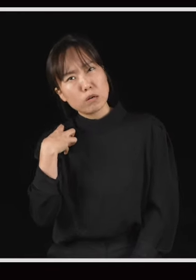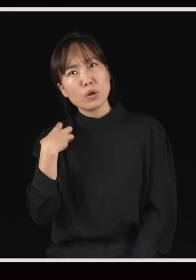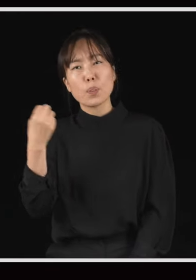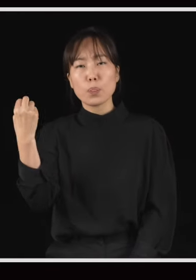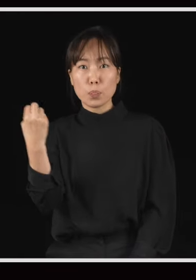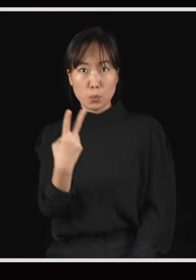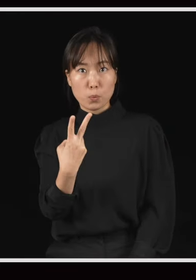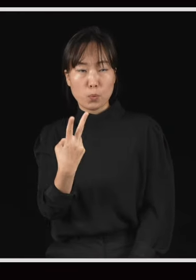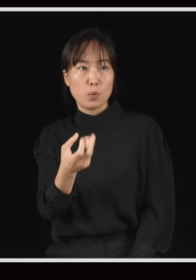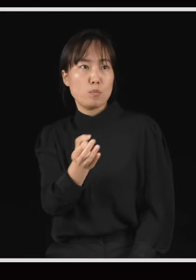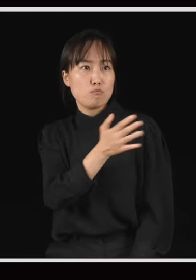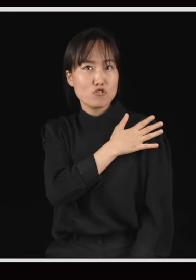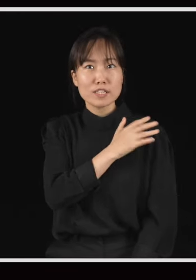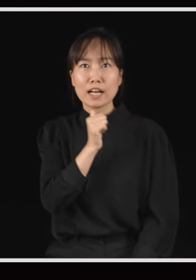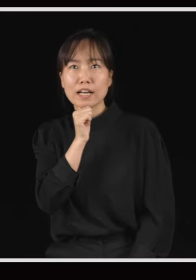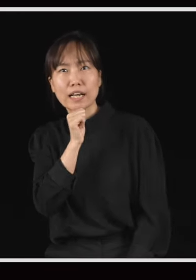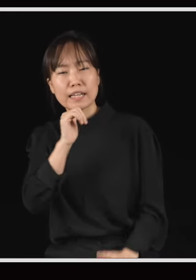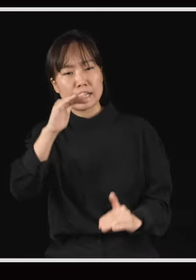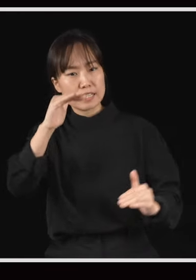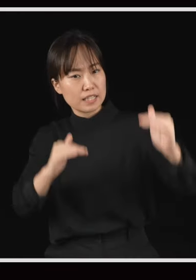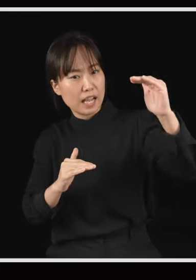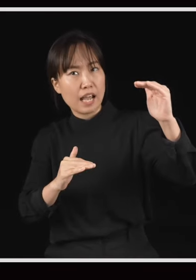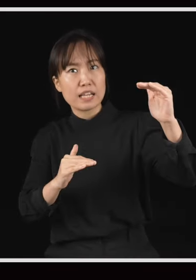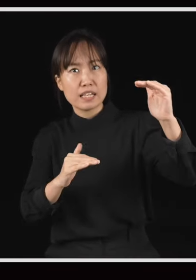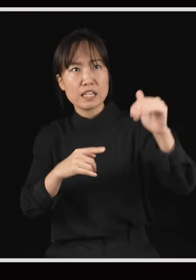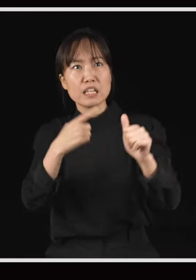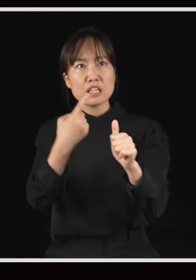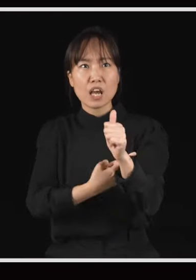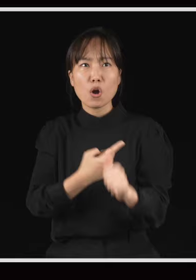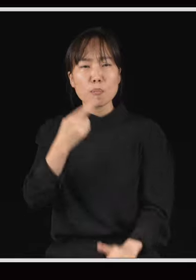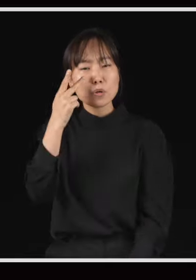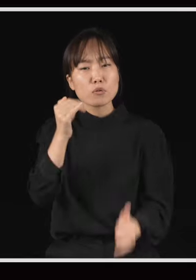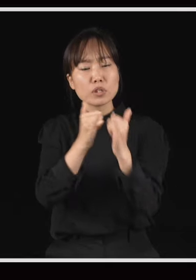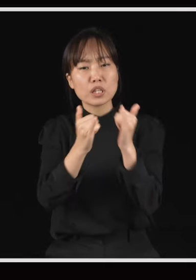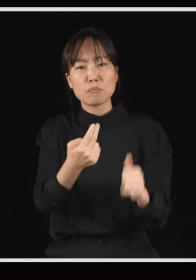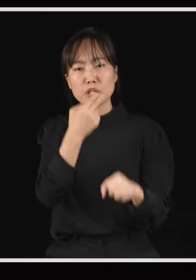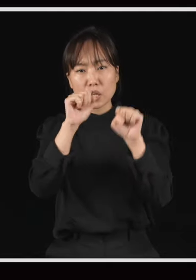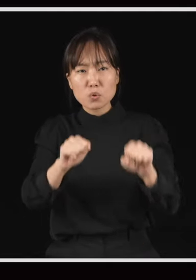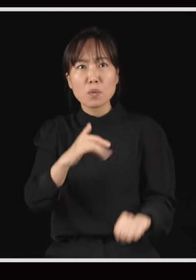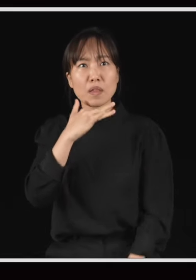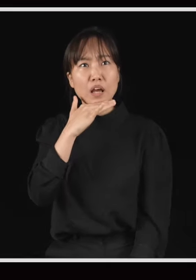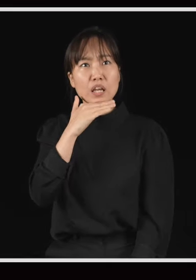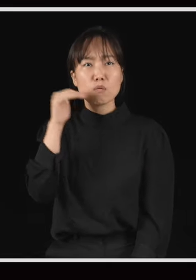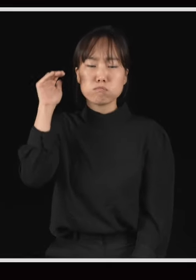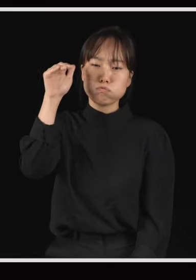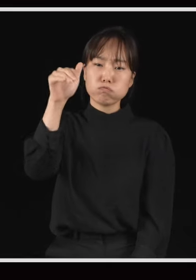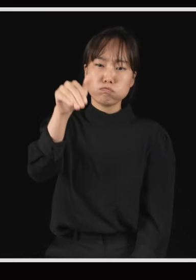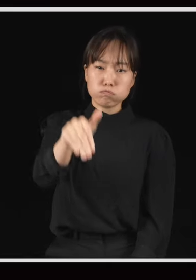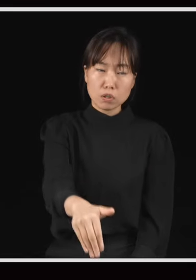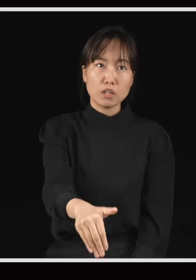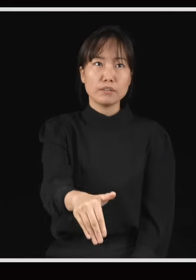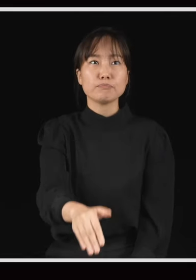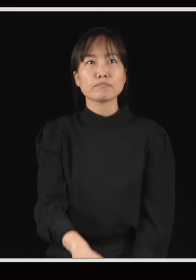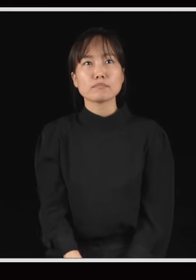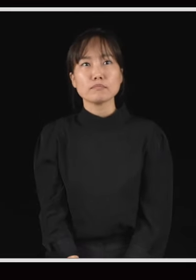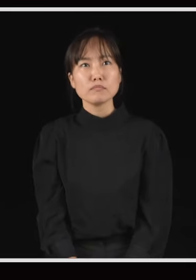대한 접근성이 굉장히 떨어지고 또 경제적인 불공평 이런 것들이 많아지면서 굉장히 빠르게 기대 수명이 떨어지고